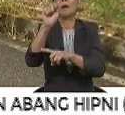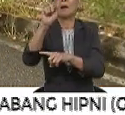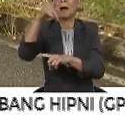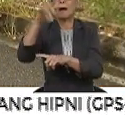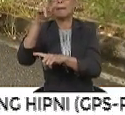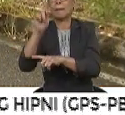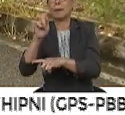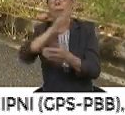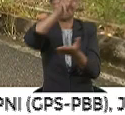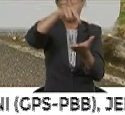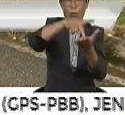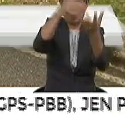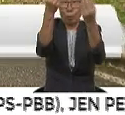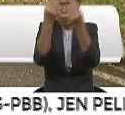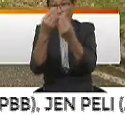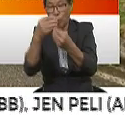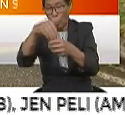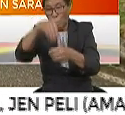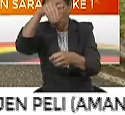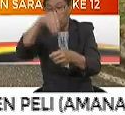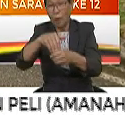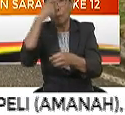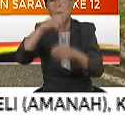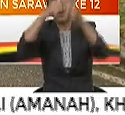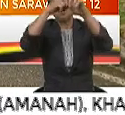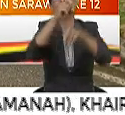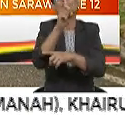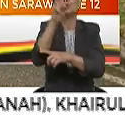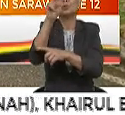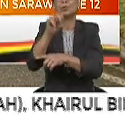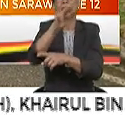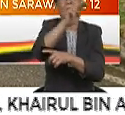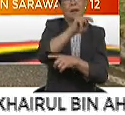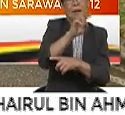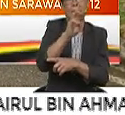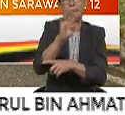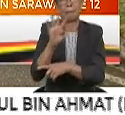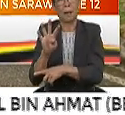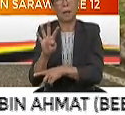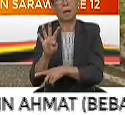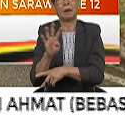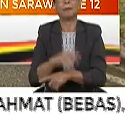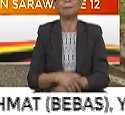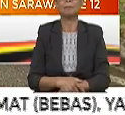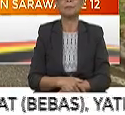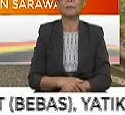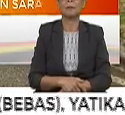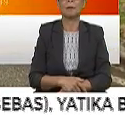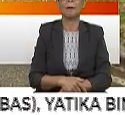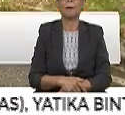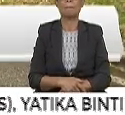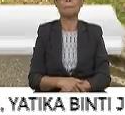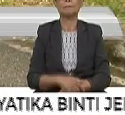yaitu pusat penjumlahan undi bagi dewan undangan Negeri 26 4A Bali by ingin